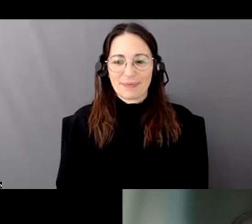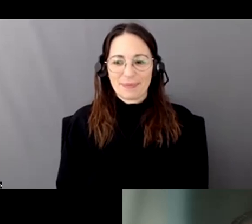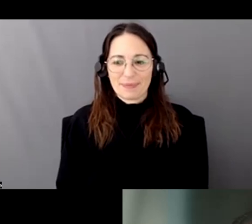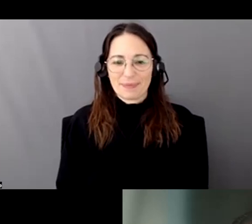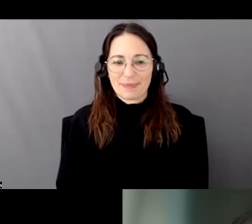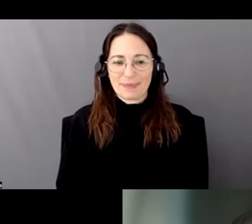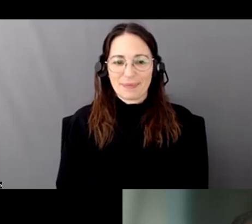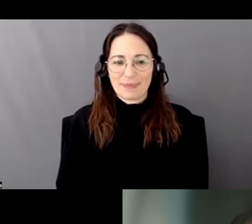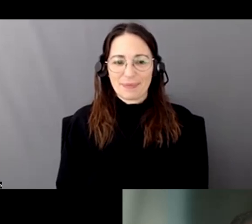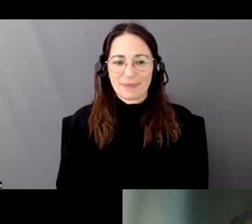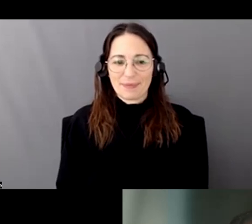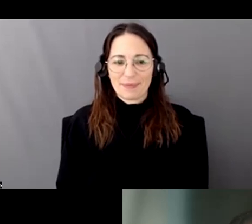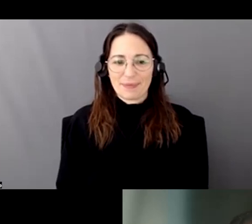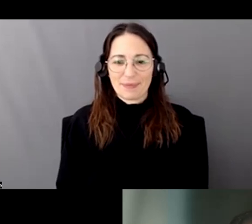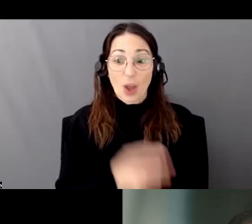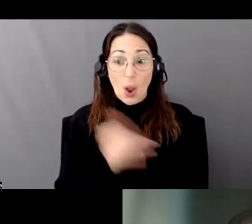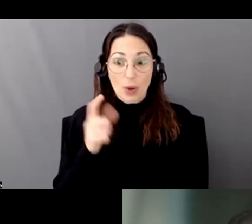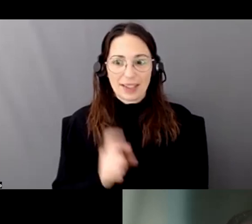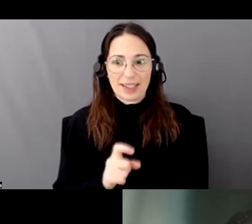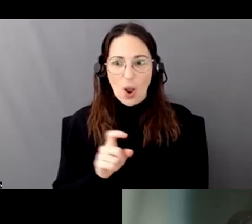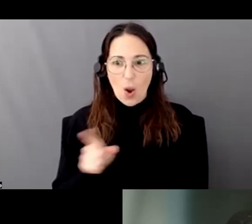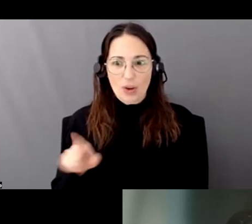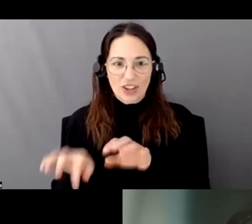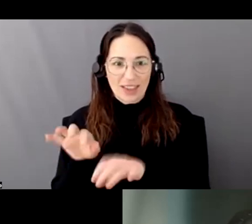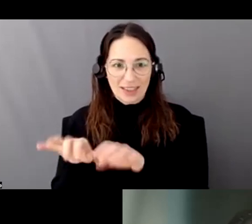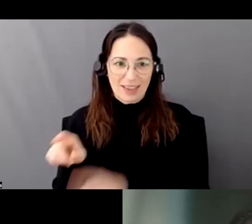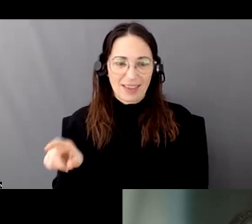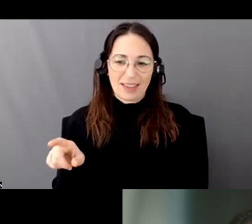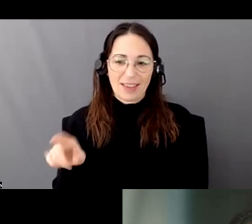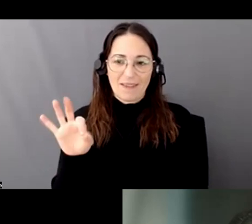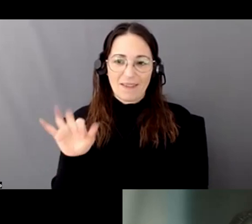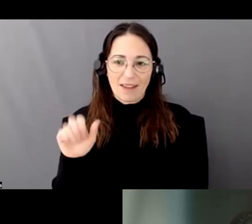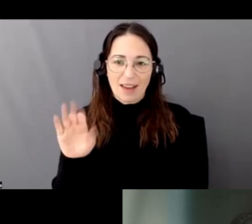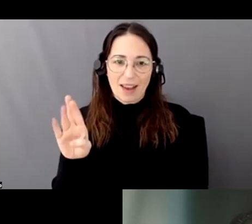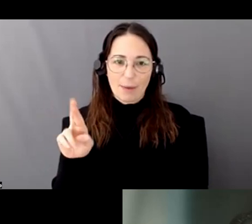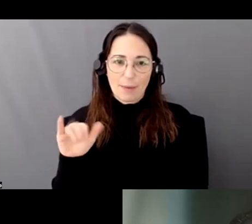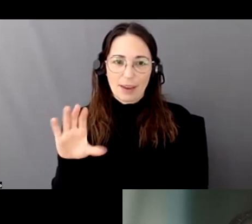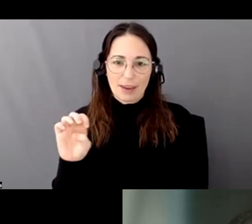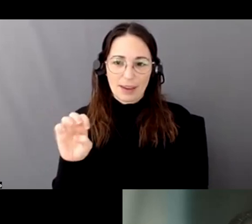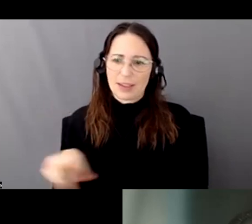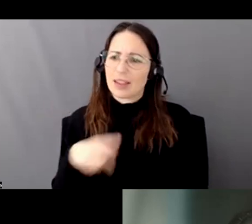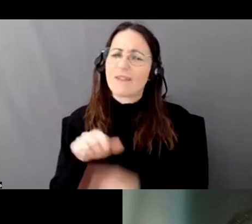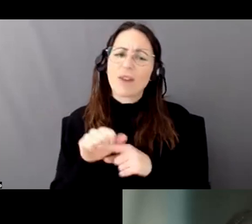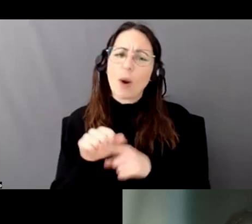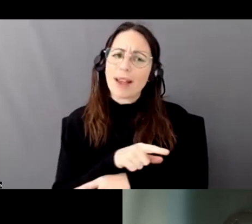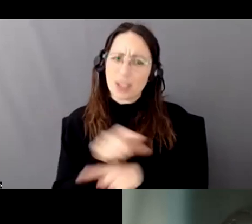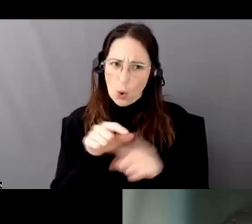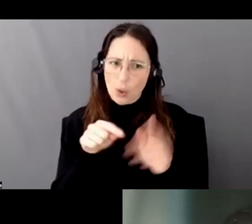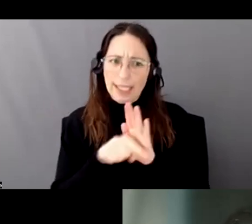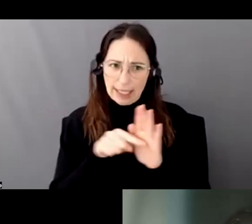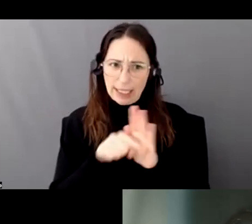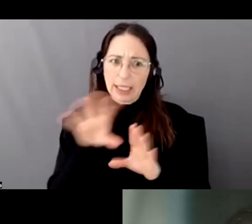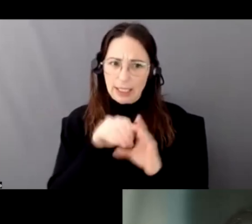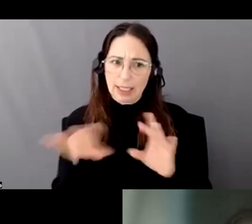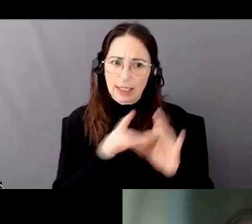Vous avez une autre question dans le chat de Fabrice. Donc, il a dit, vous avez dit que la formation est accréditée par l'Université